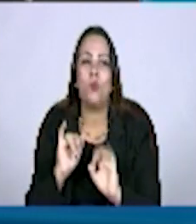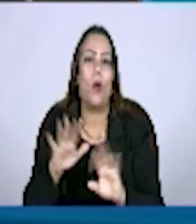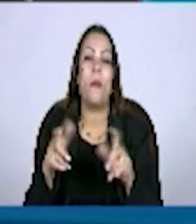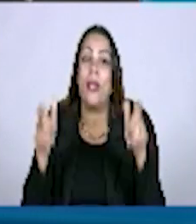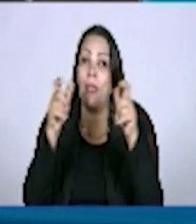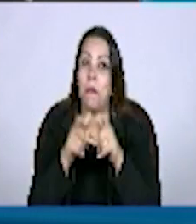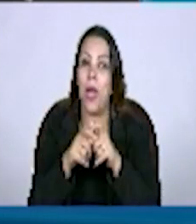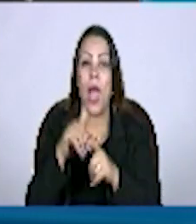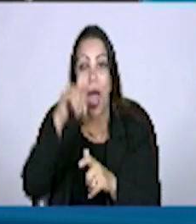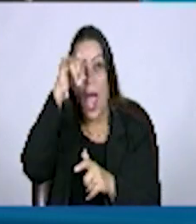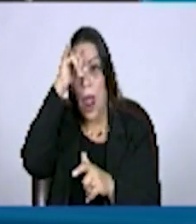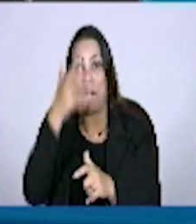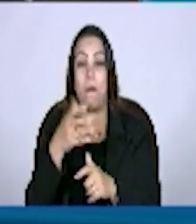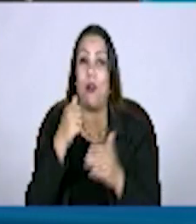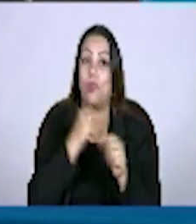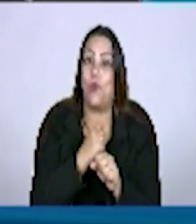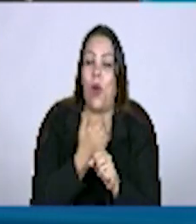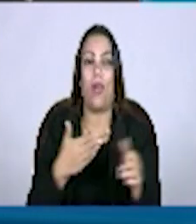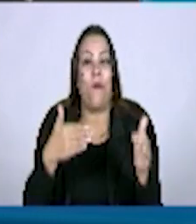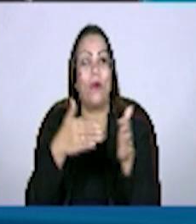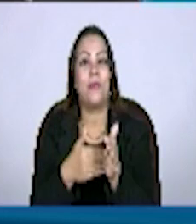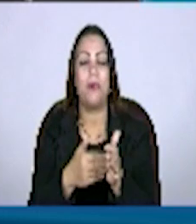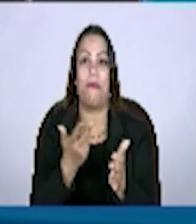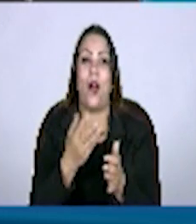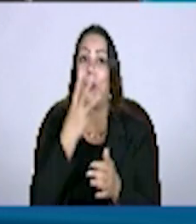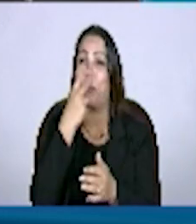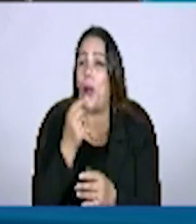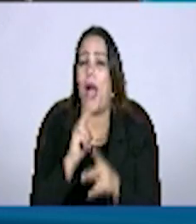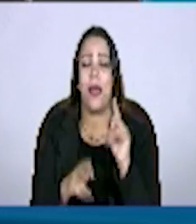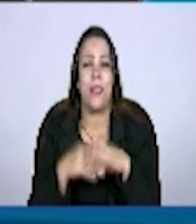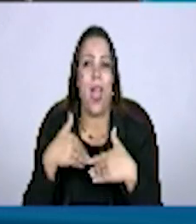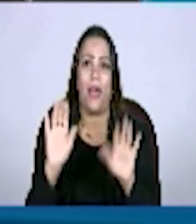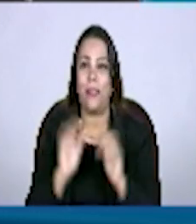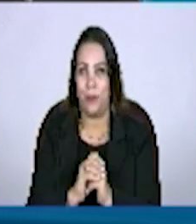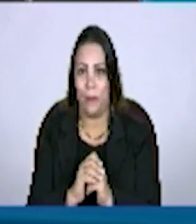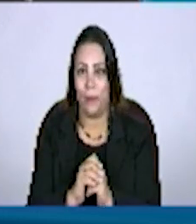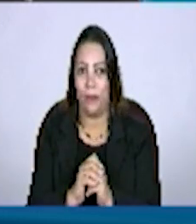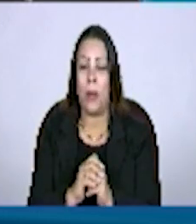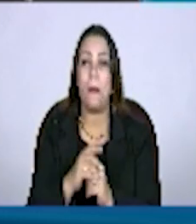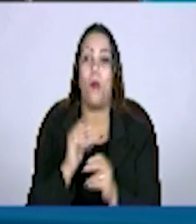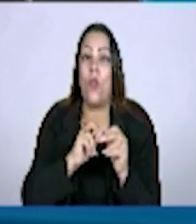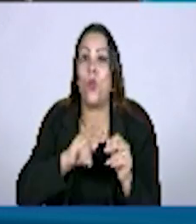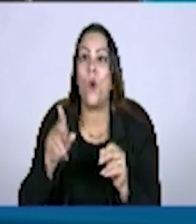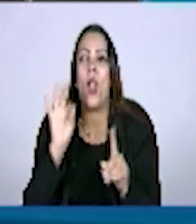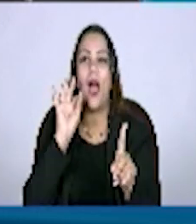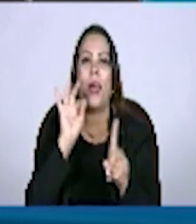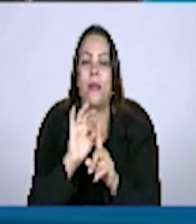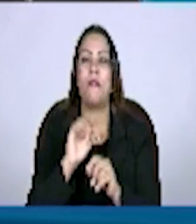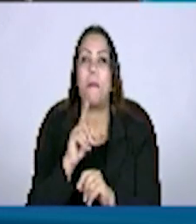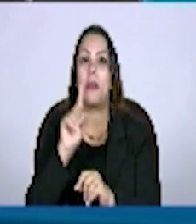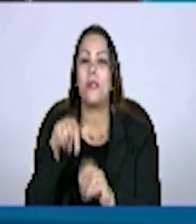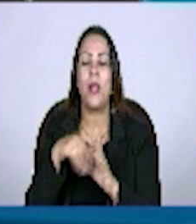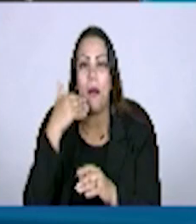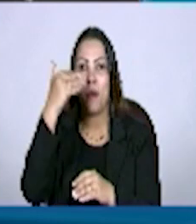اجتماعي هدف علمي هدف وظيفي ا هدف روحي ايا كان نوع الهدف اللي